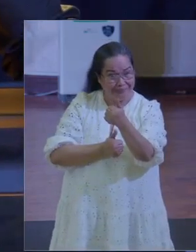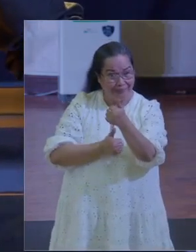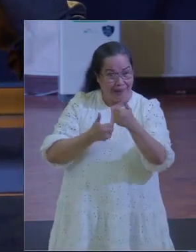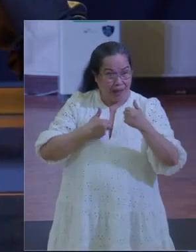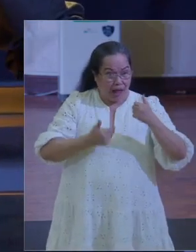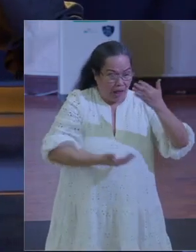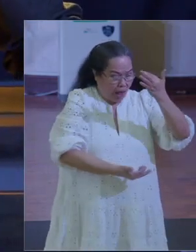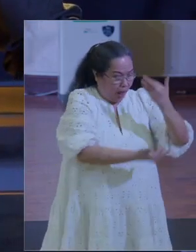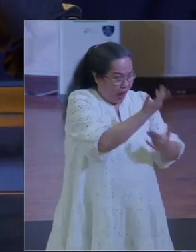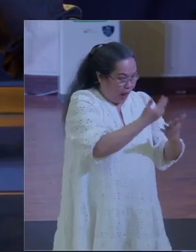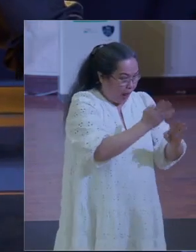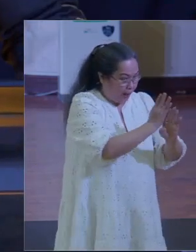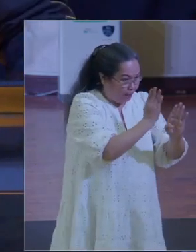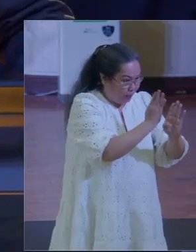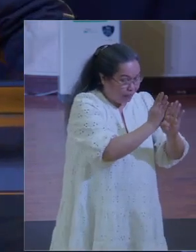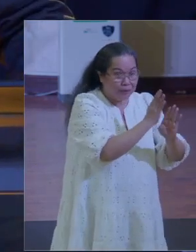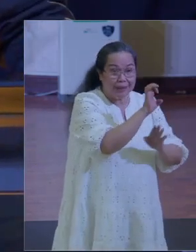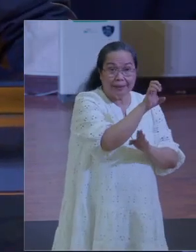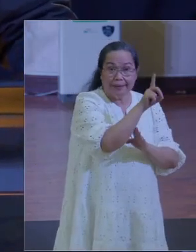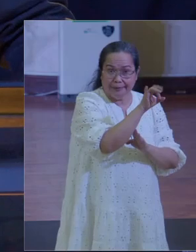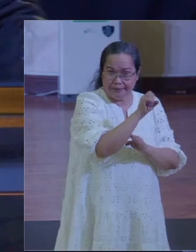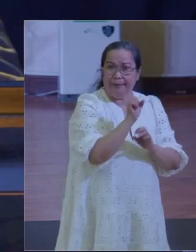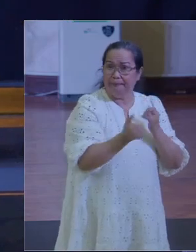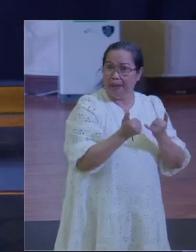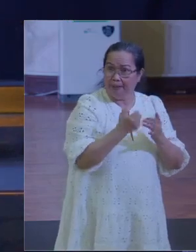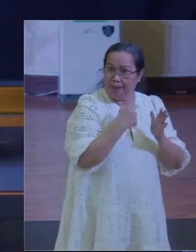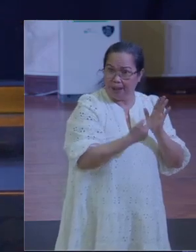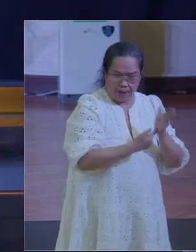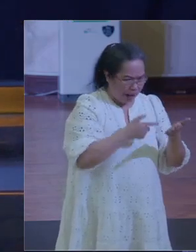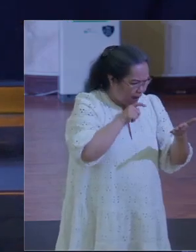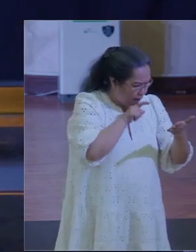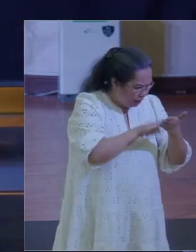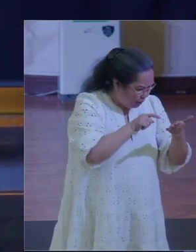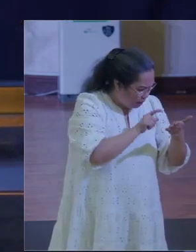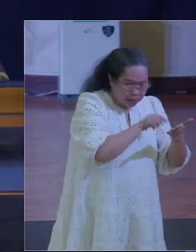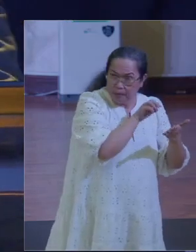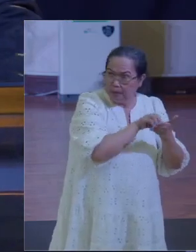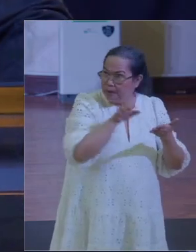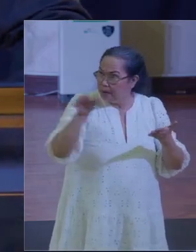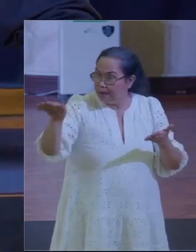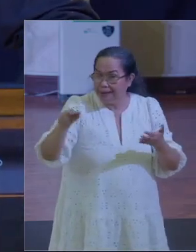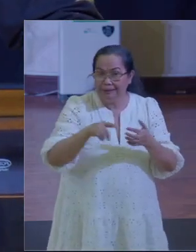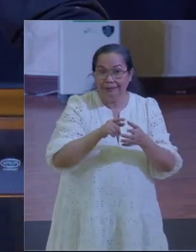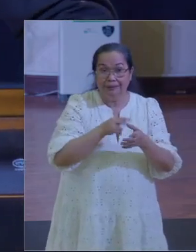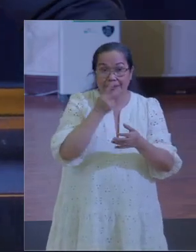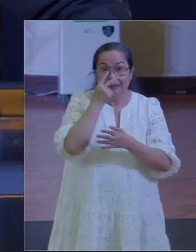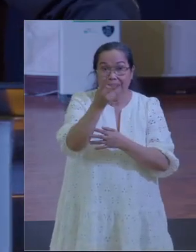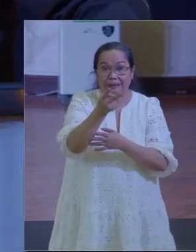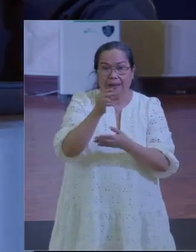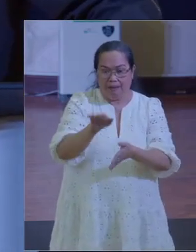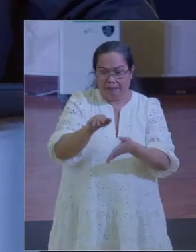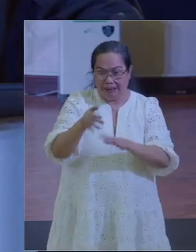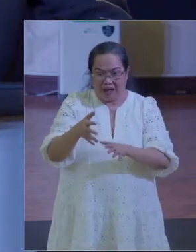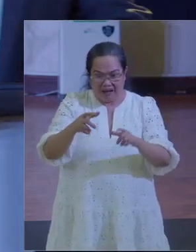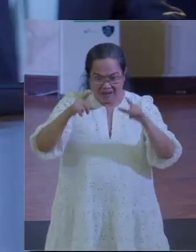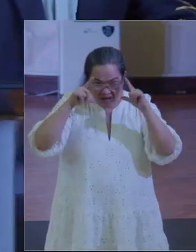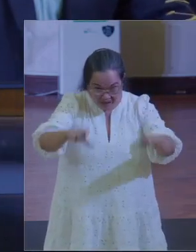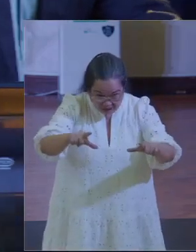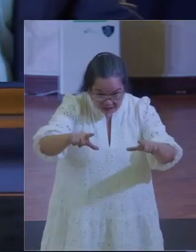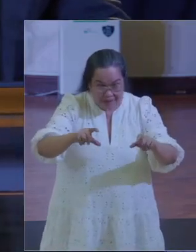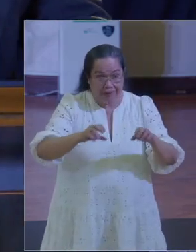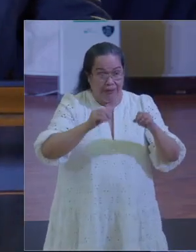bus sa EDSA. Siguro pwede kasi may iwasan ng mga kaibigan mo. Pero yung makita mong merong mga patay, bakit